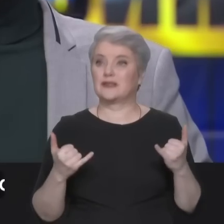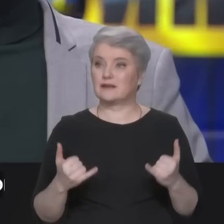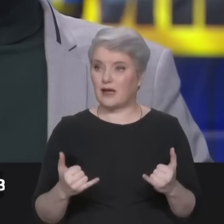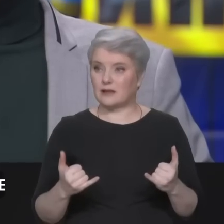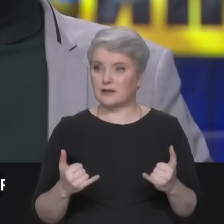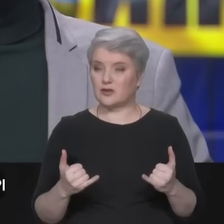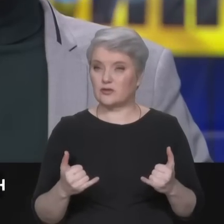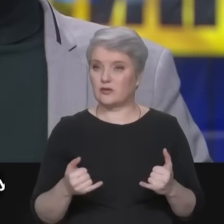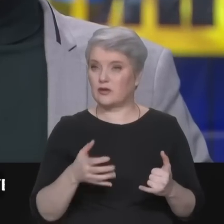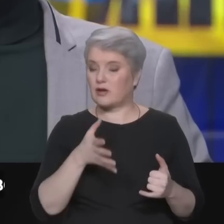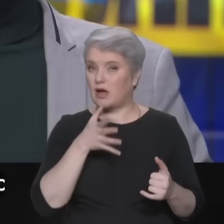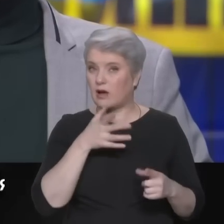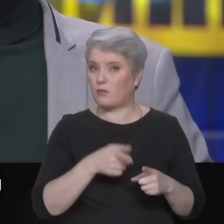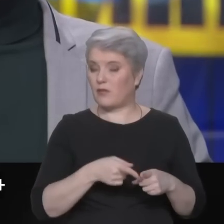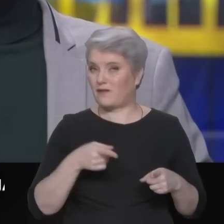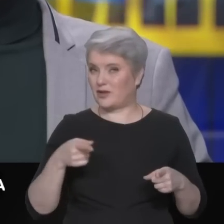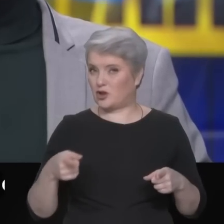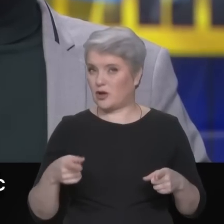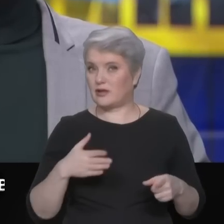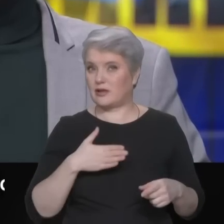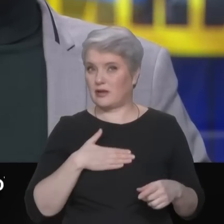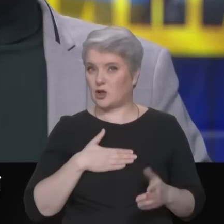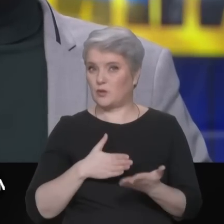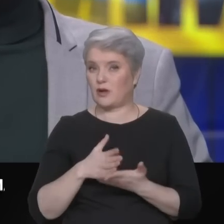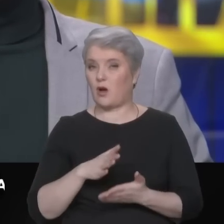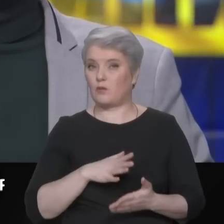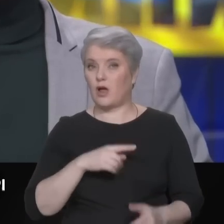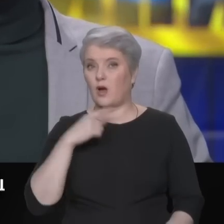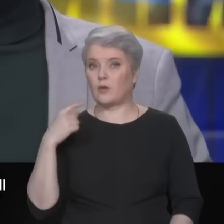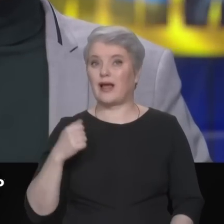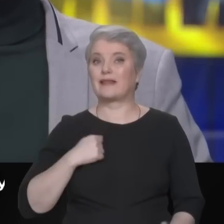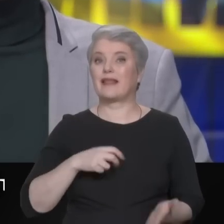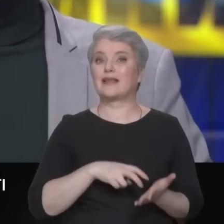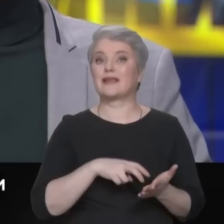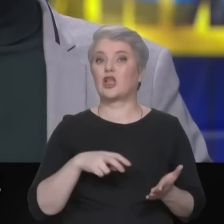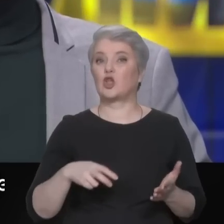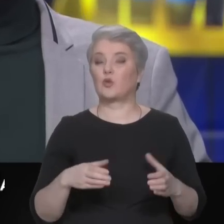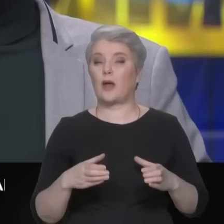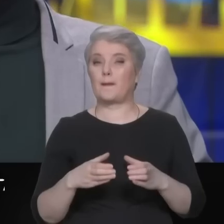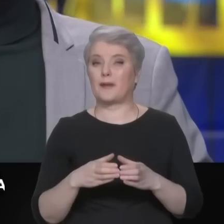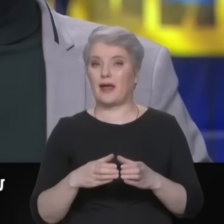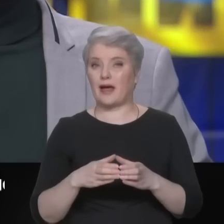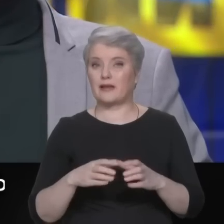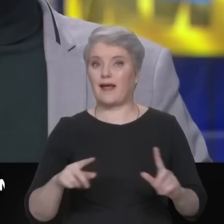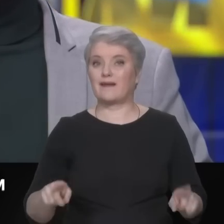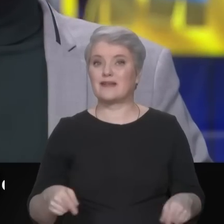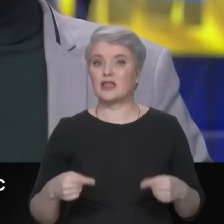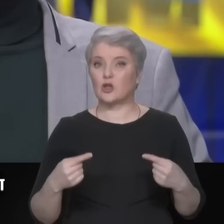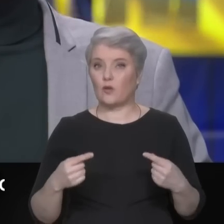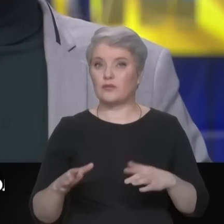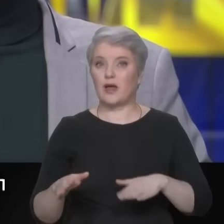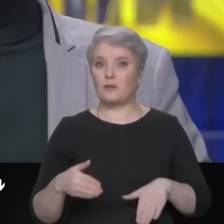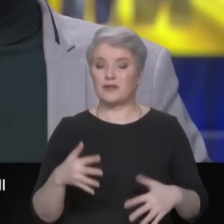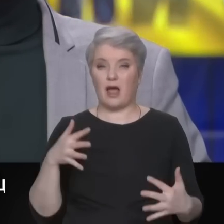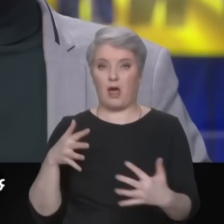там на певний час на нашому напрямку перебувала російська десантура. Це бригади, які відновлені після поразки під